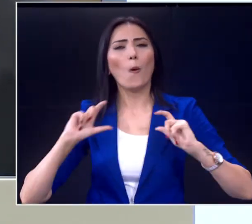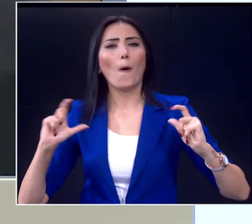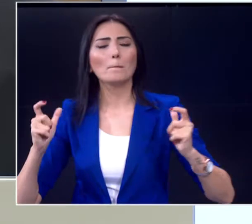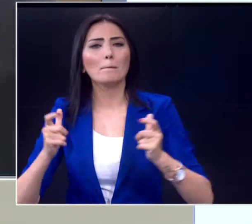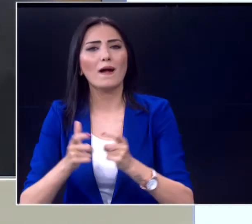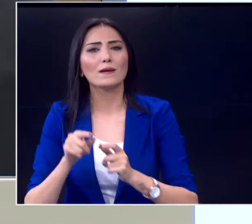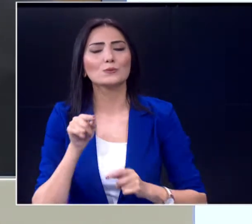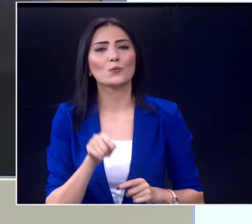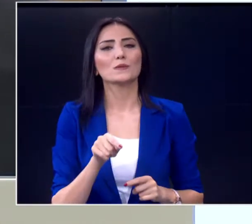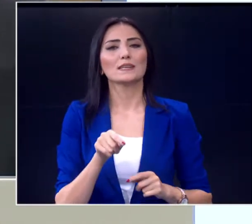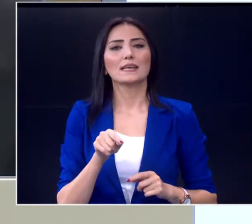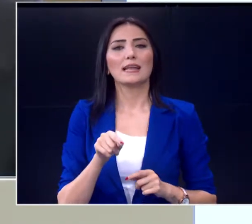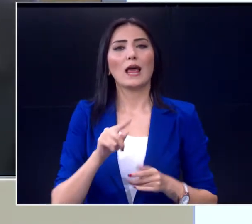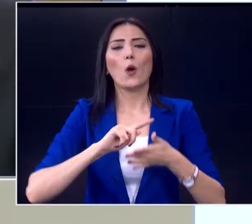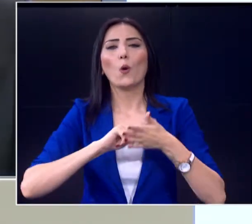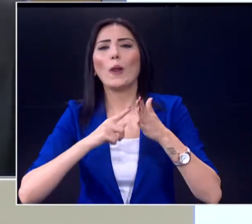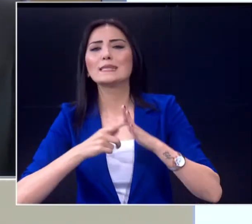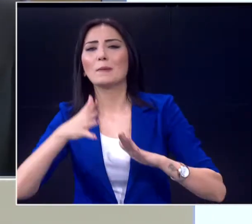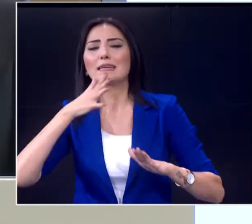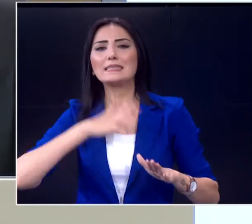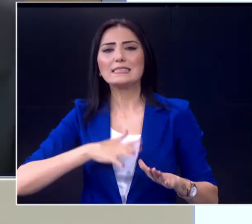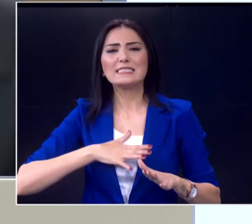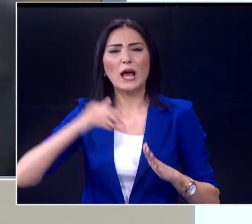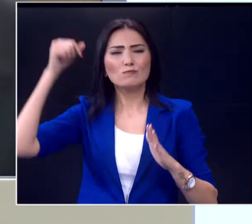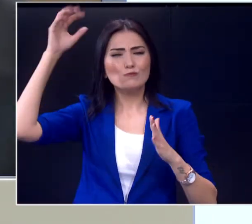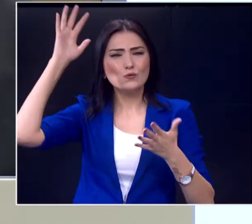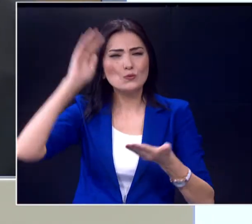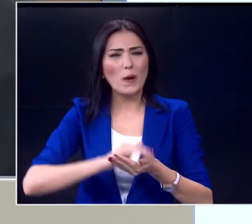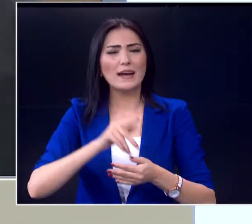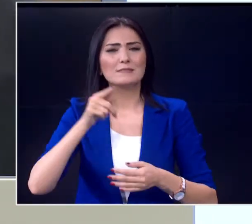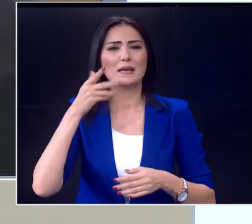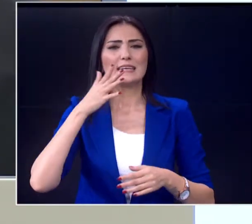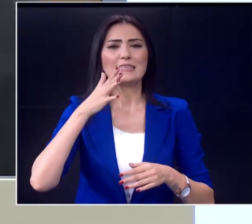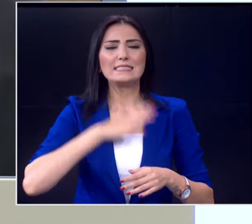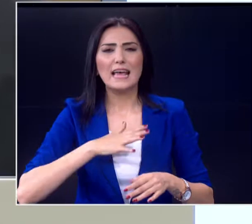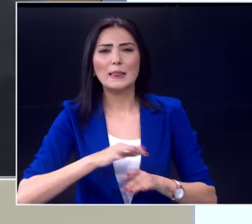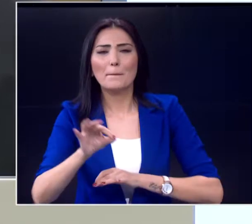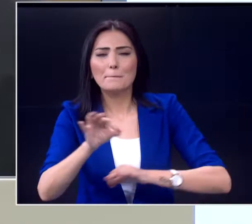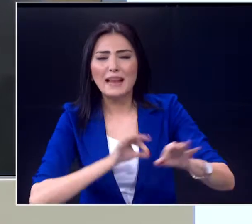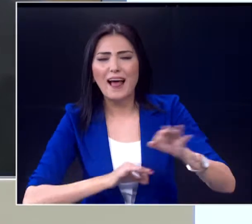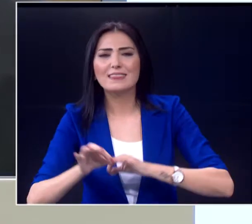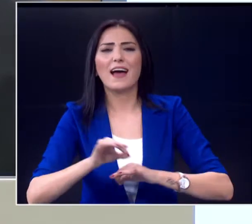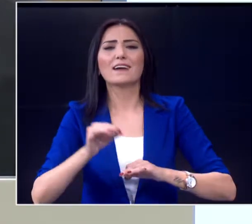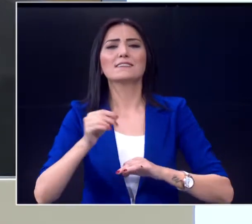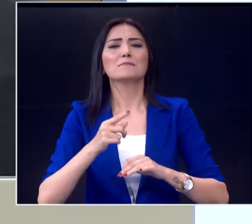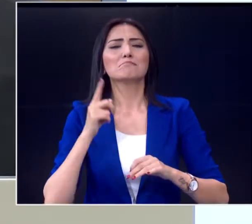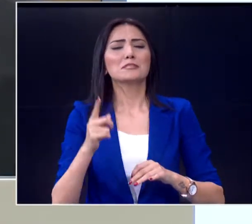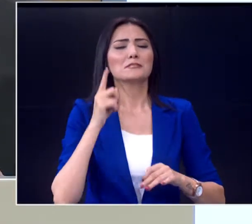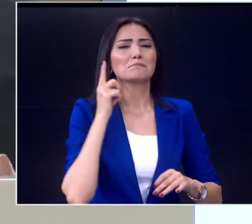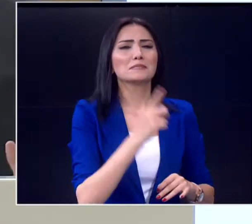operasyonlarıyla yönetmek isteyen, çökertmek isteyenlerin planlarını bir bir